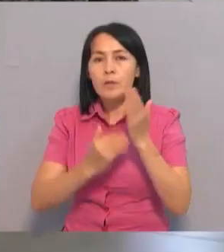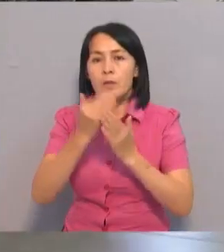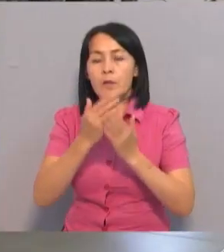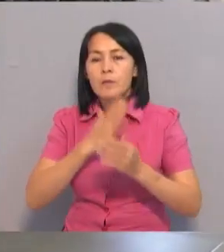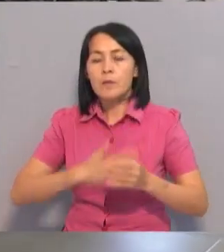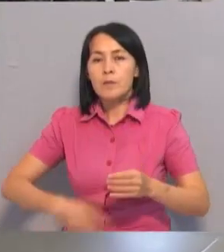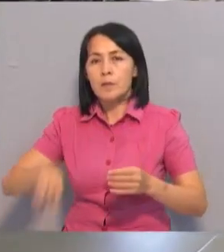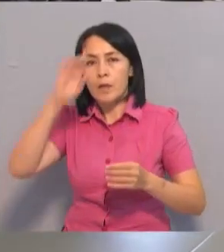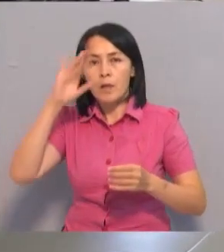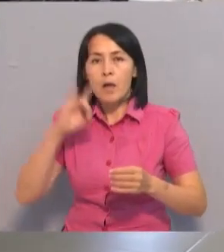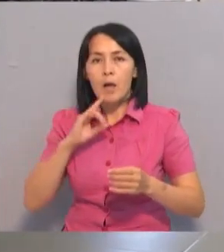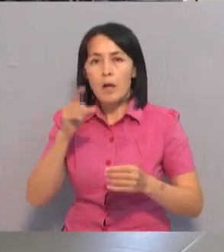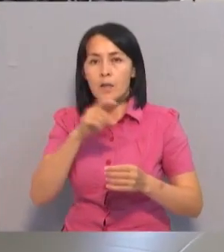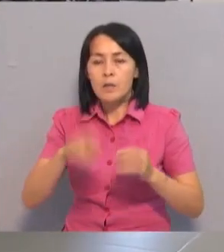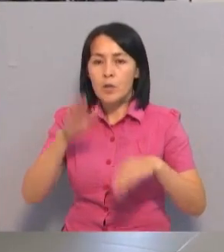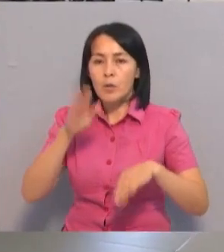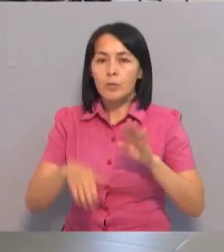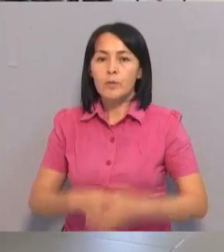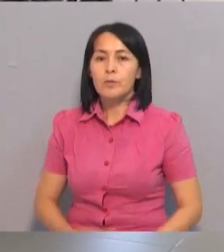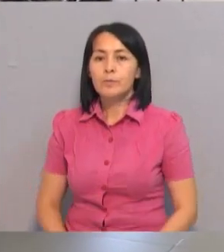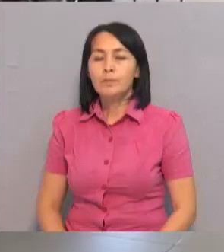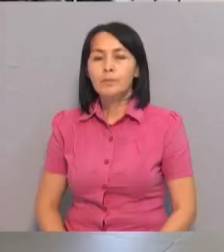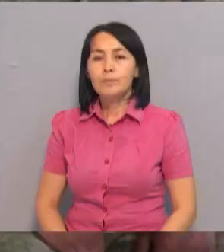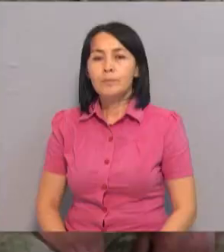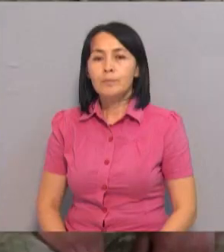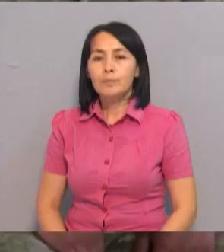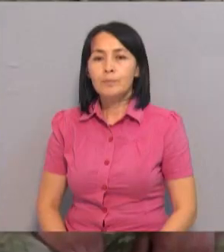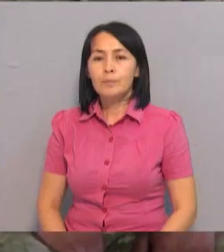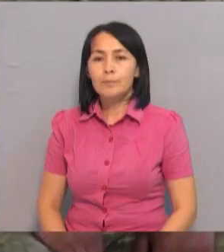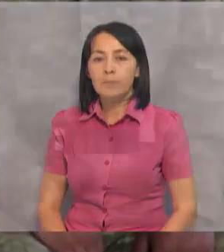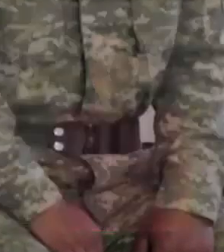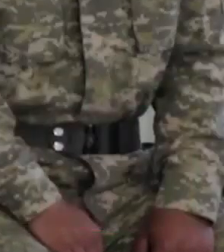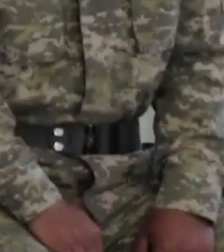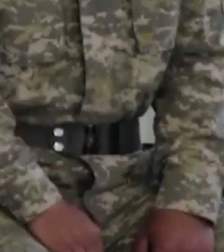благосостояния казахстанцев, вызвали положительный отклик. Ернур Бабиев, Алмазан Абегулы, новости.